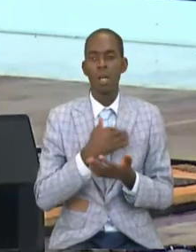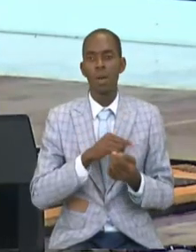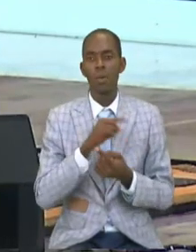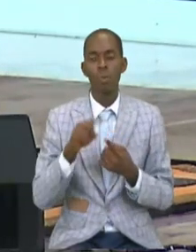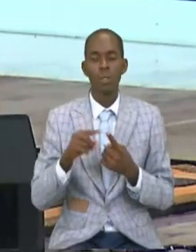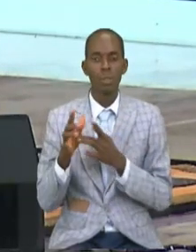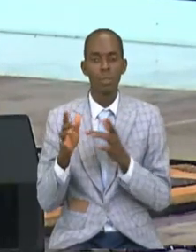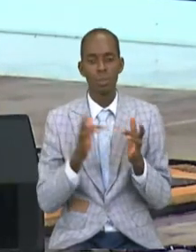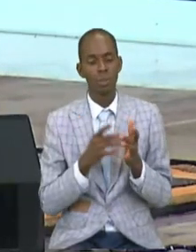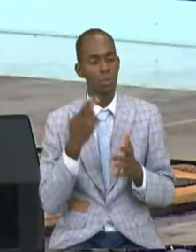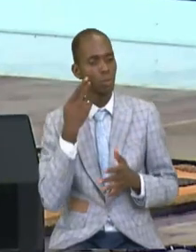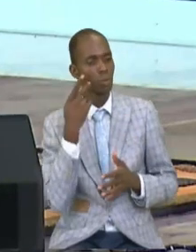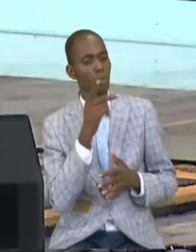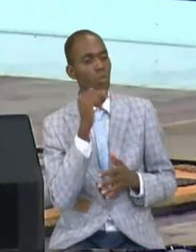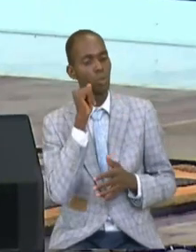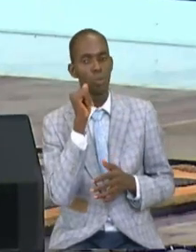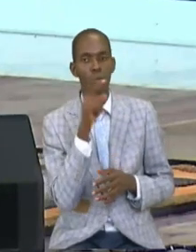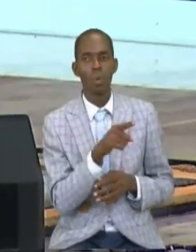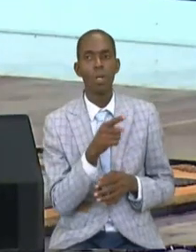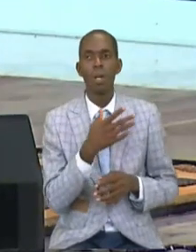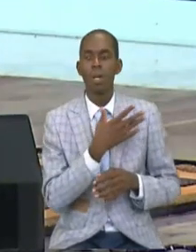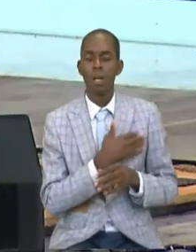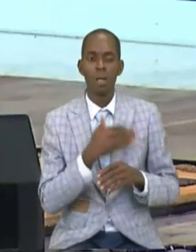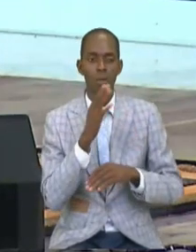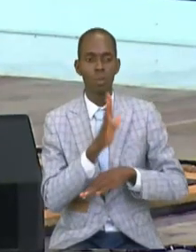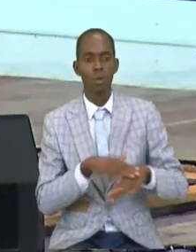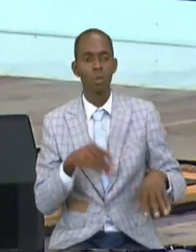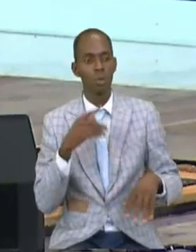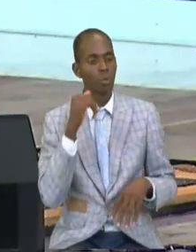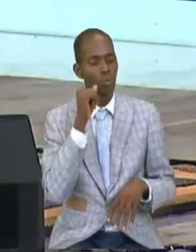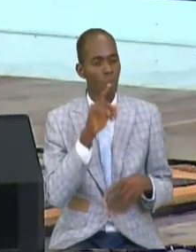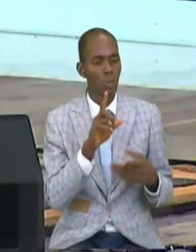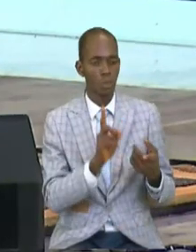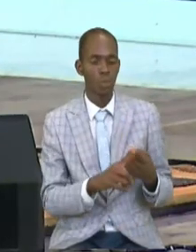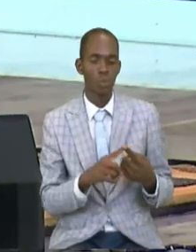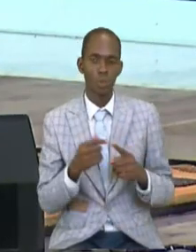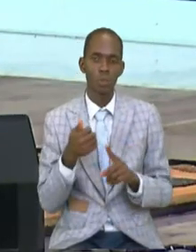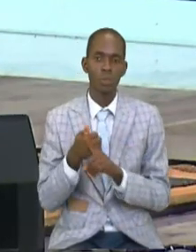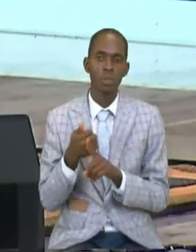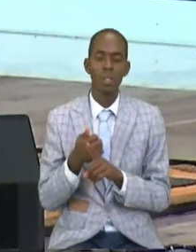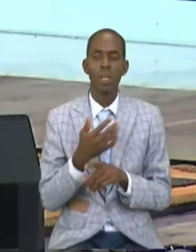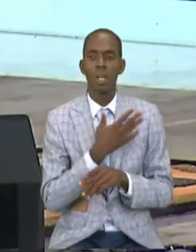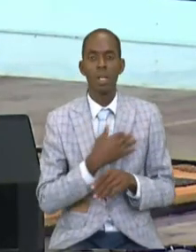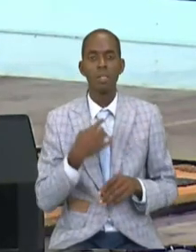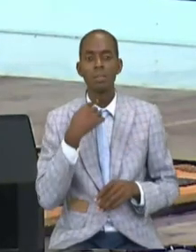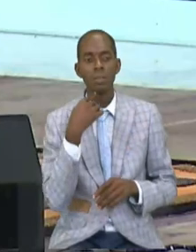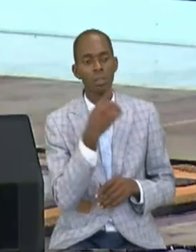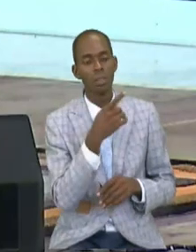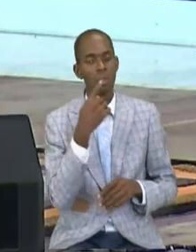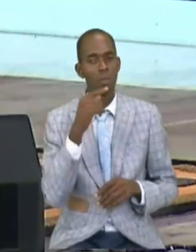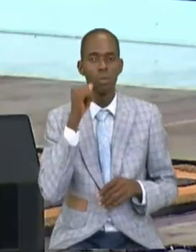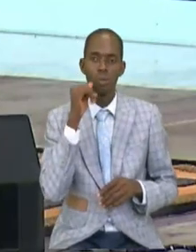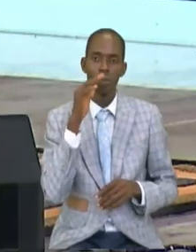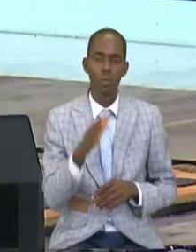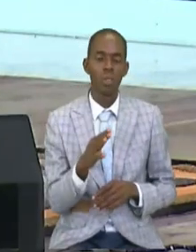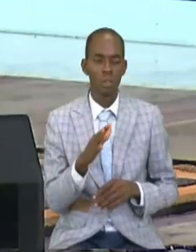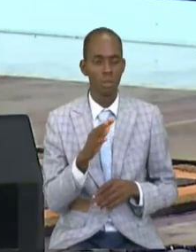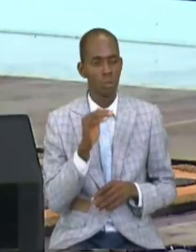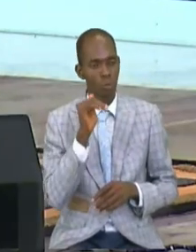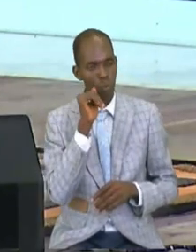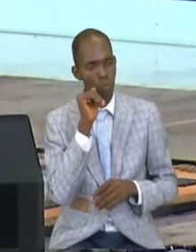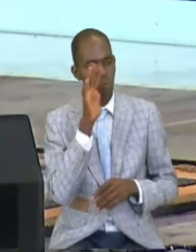redresser. Lorsqu'il la vit, Jésus lui adressa la parole et lui dit,